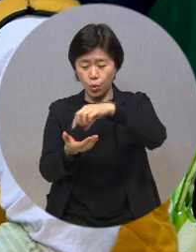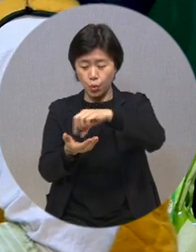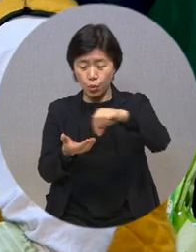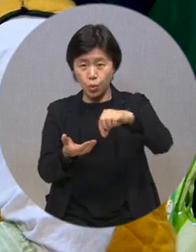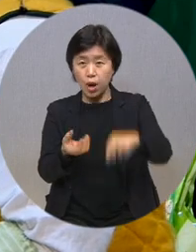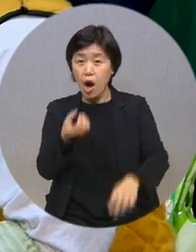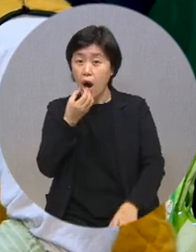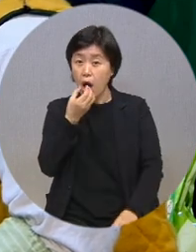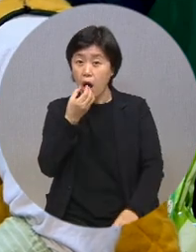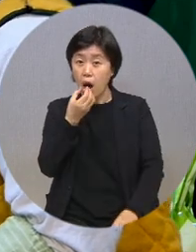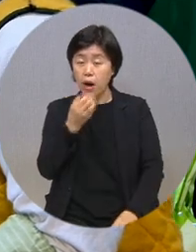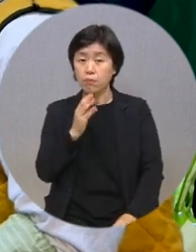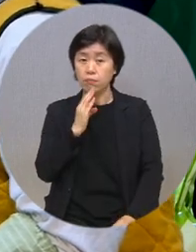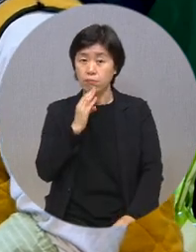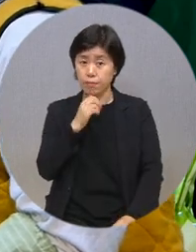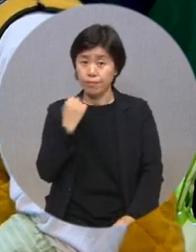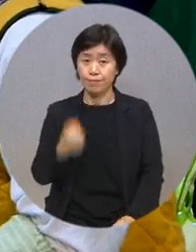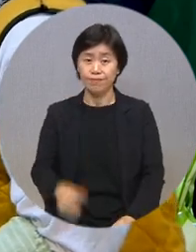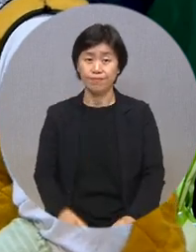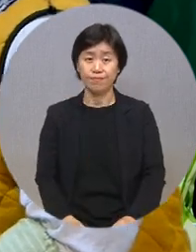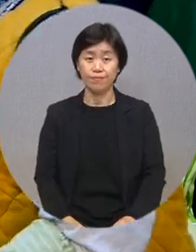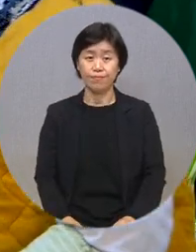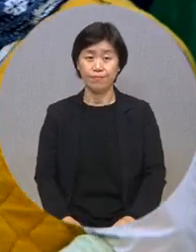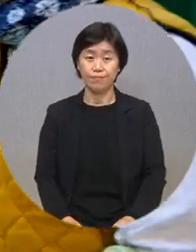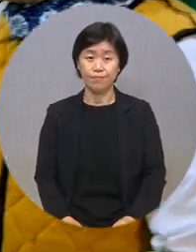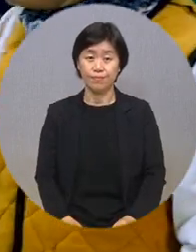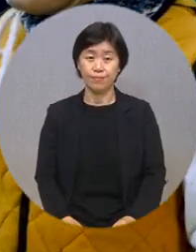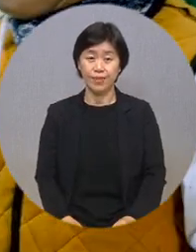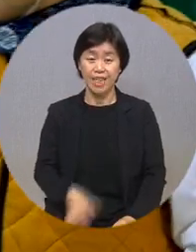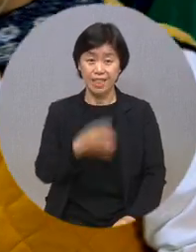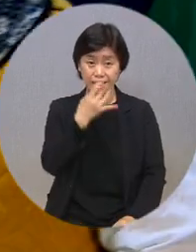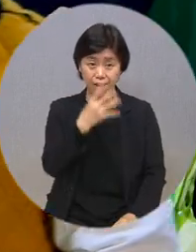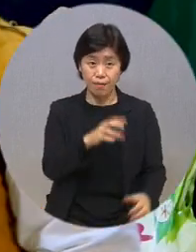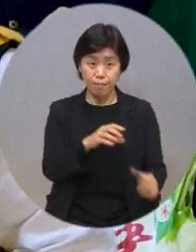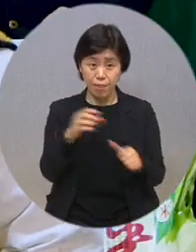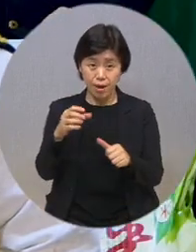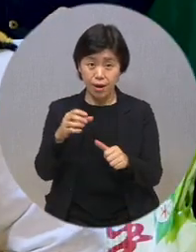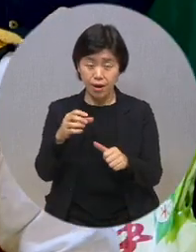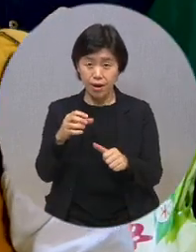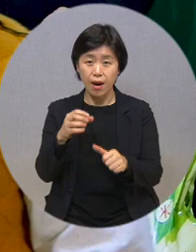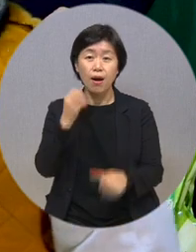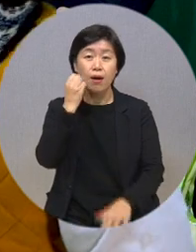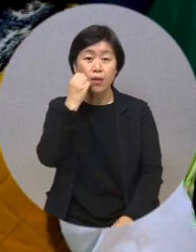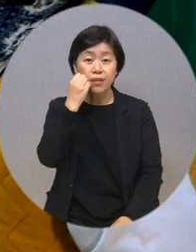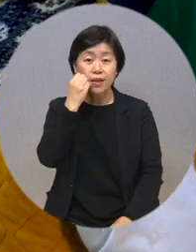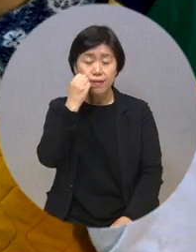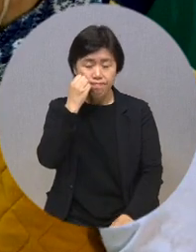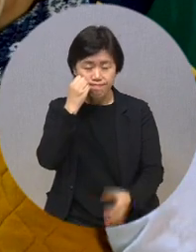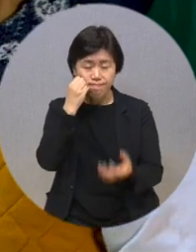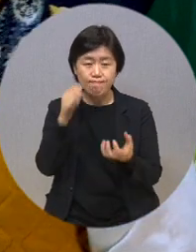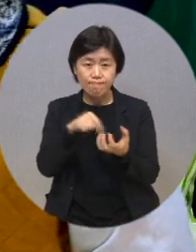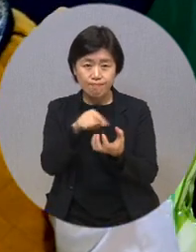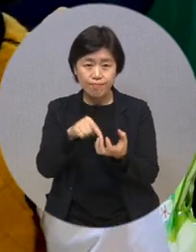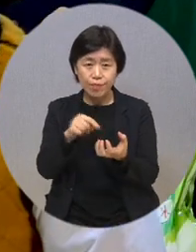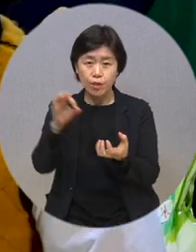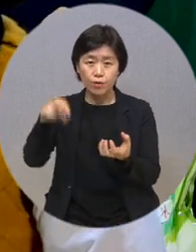좋은 쌀로 만든 고흥 뻥튀기. 그 이, 위에 고흥의